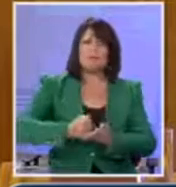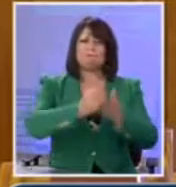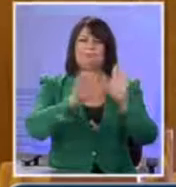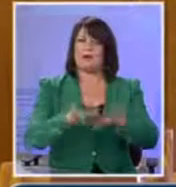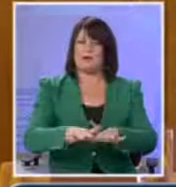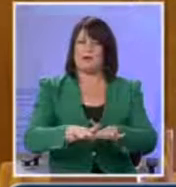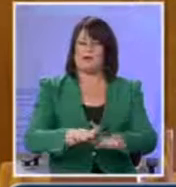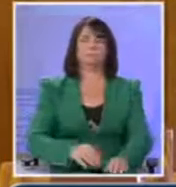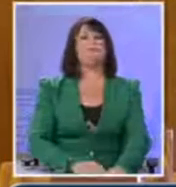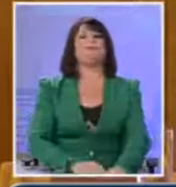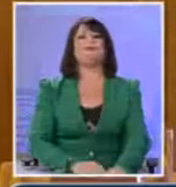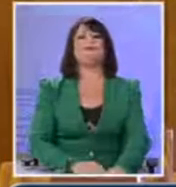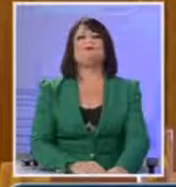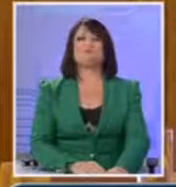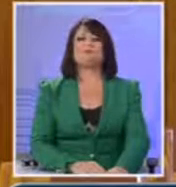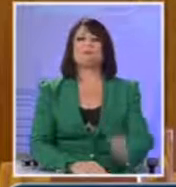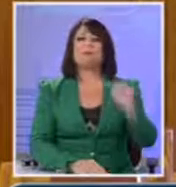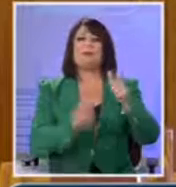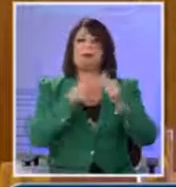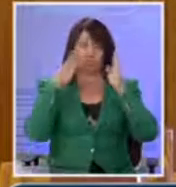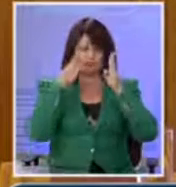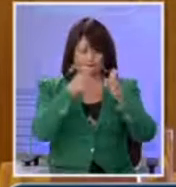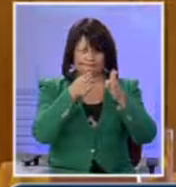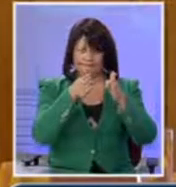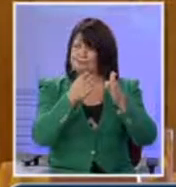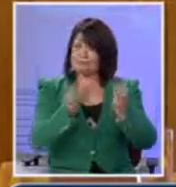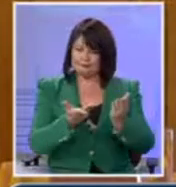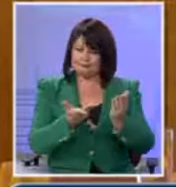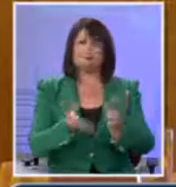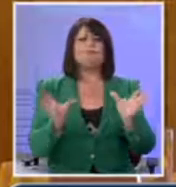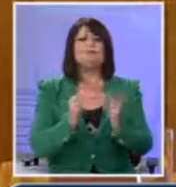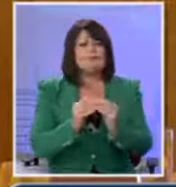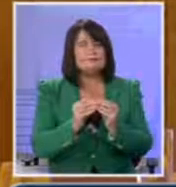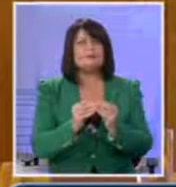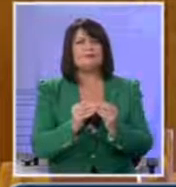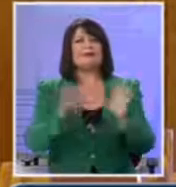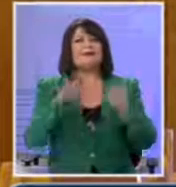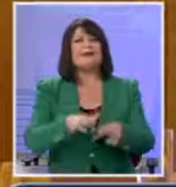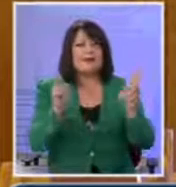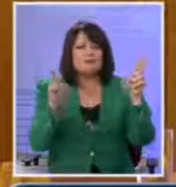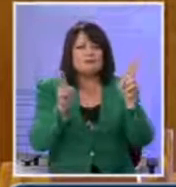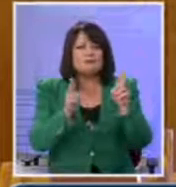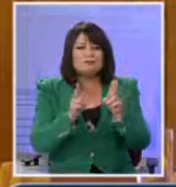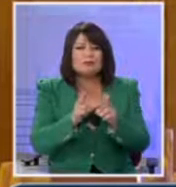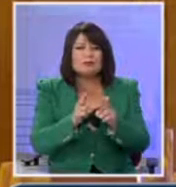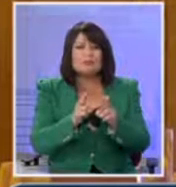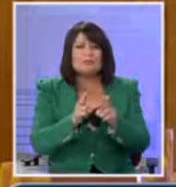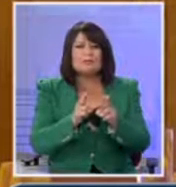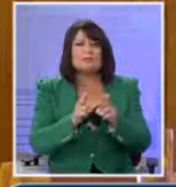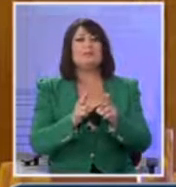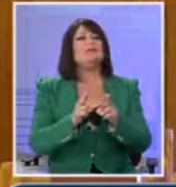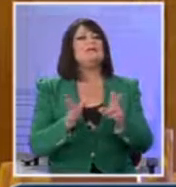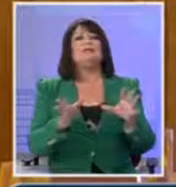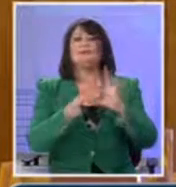ανέργων. Ο πρώτος πυλώνας αφορά την ενάσχυση της ανεργίας